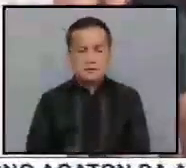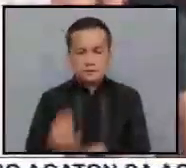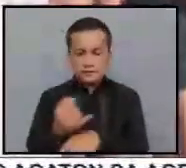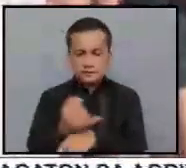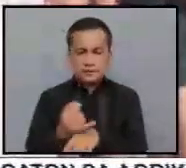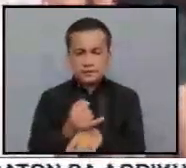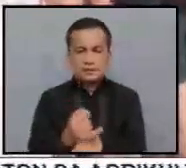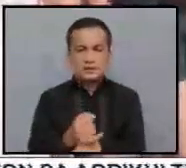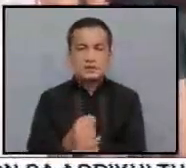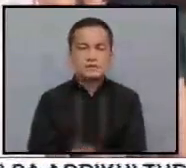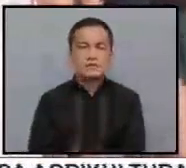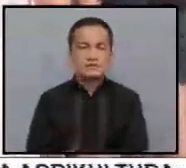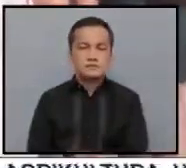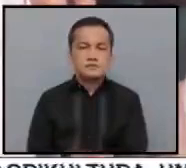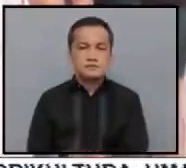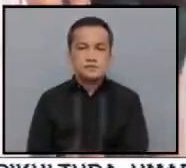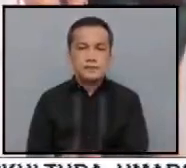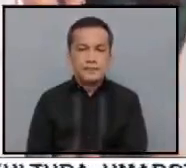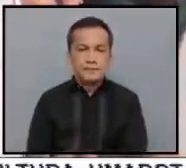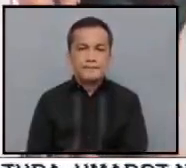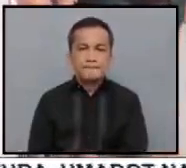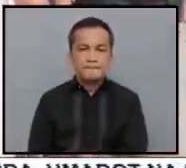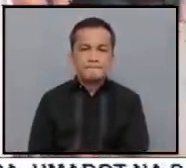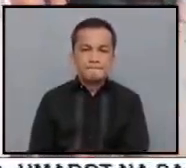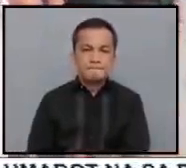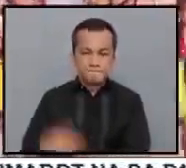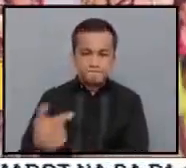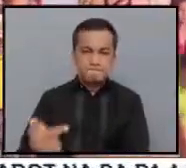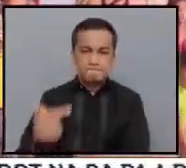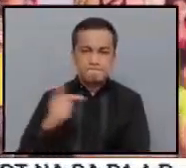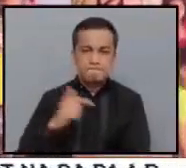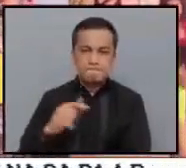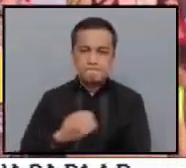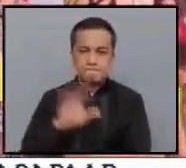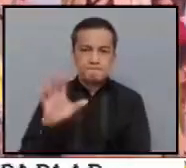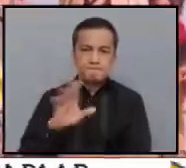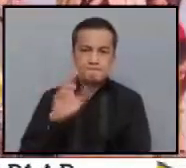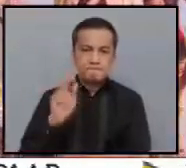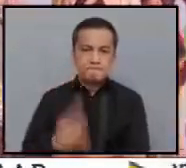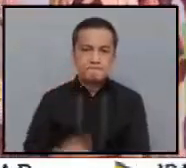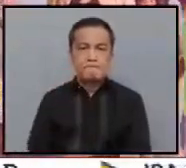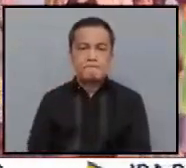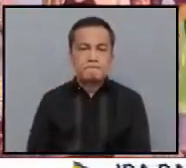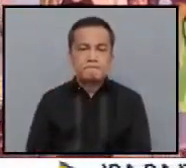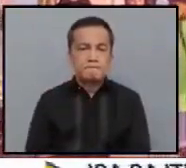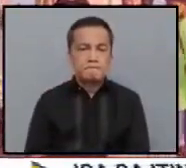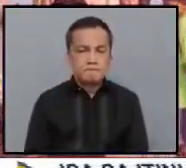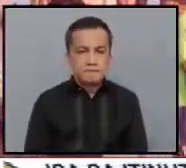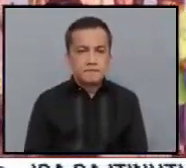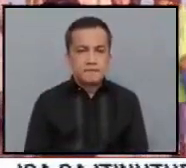real-time. Claisel Pardilla, para sa Morning Show ng Bayan, Rise and Shine Pilipinas.